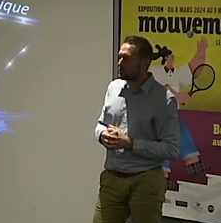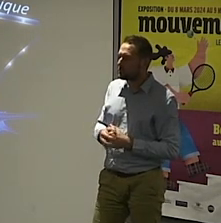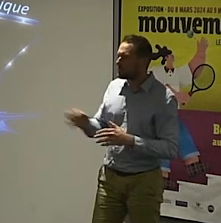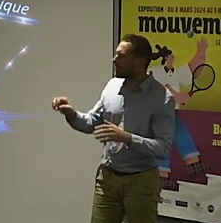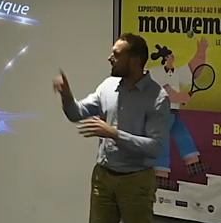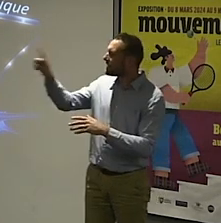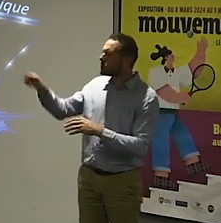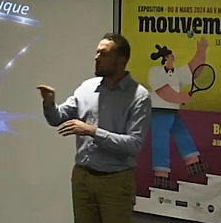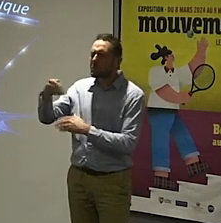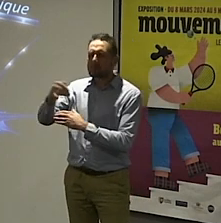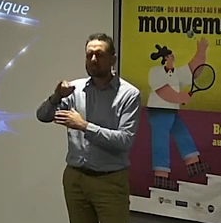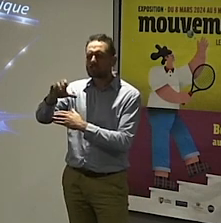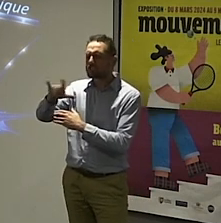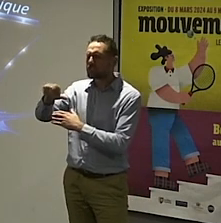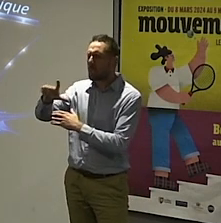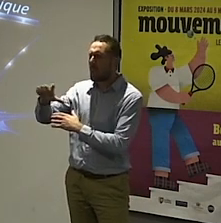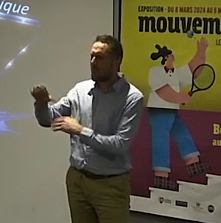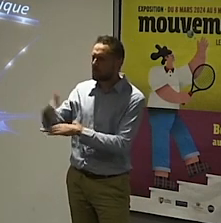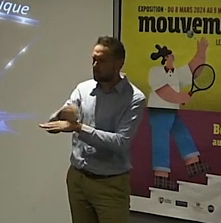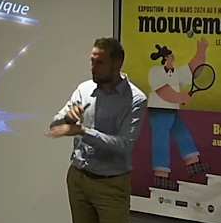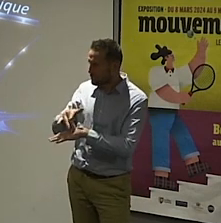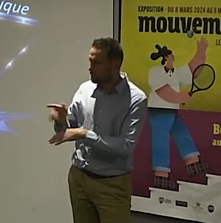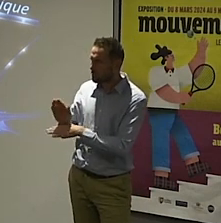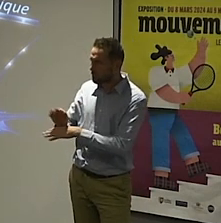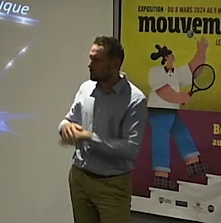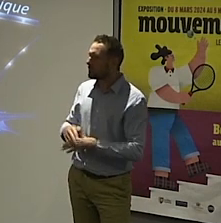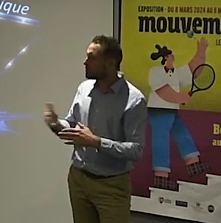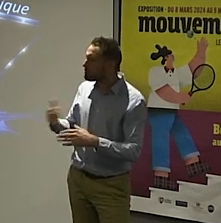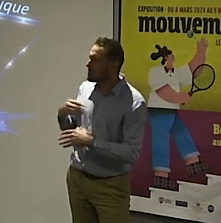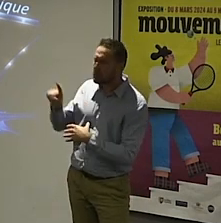C'est pour Michel. J'aurais souhaité savoir comment vous avez...